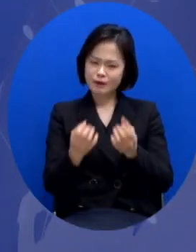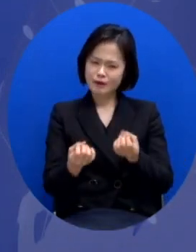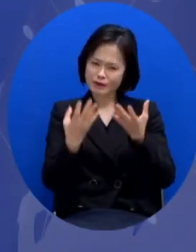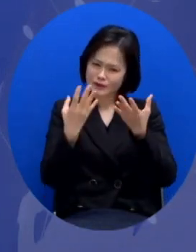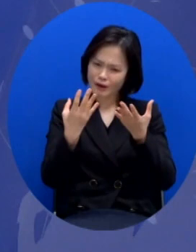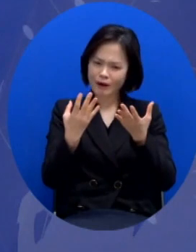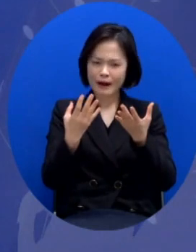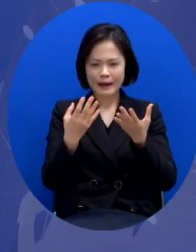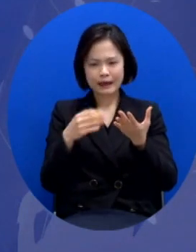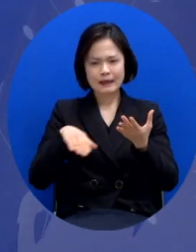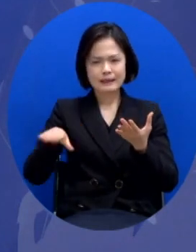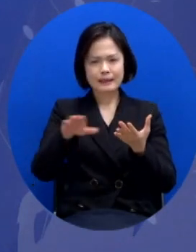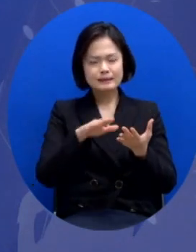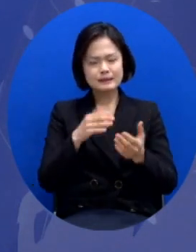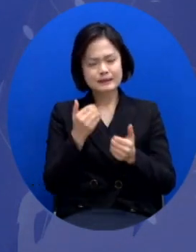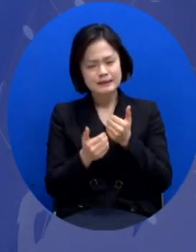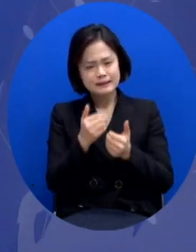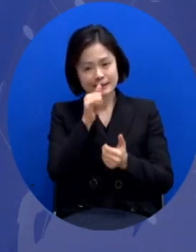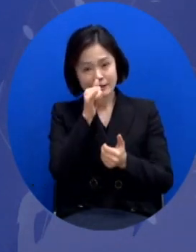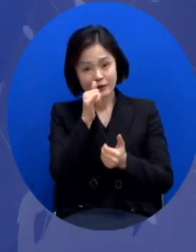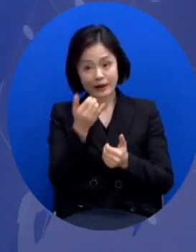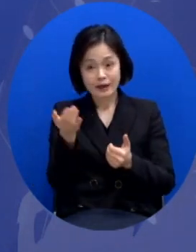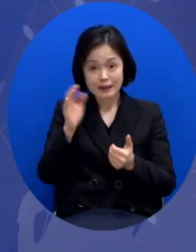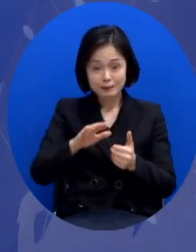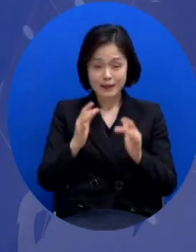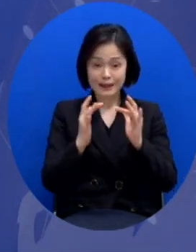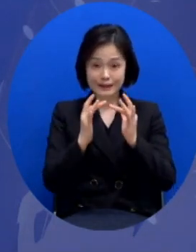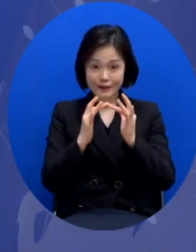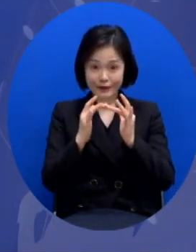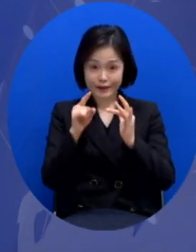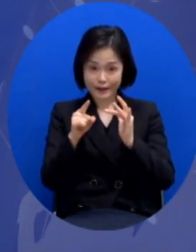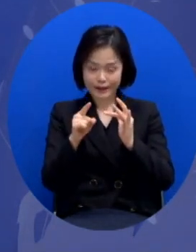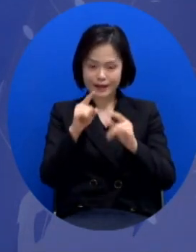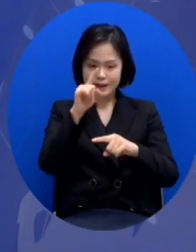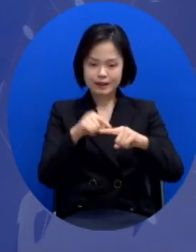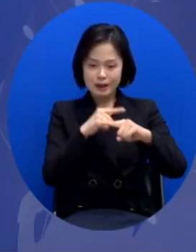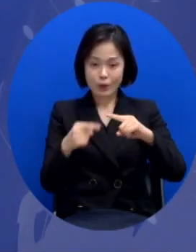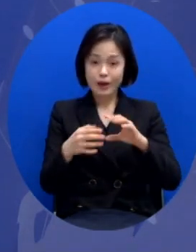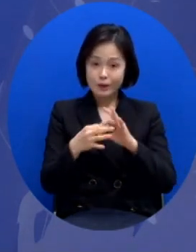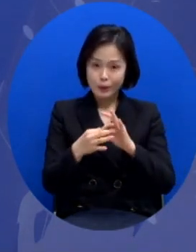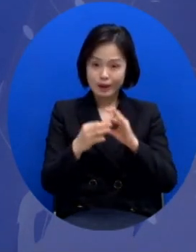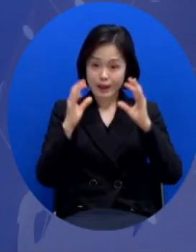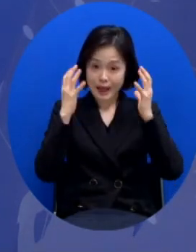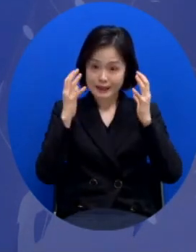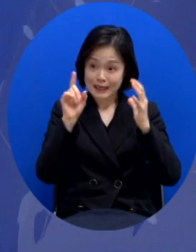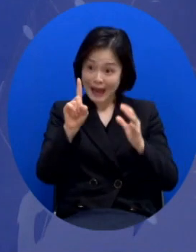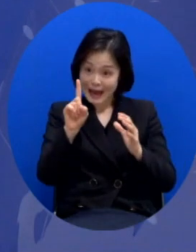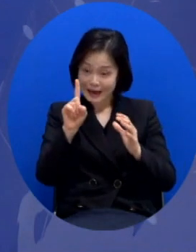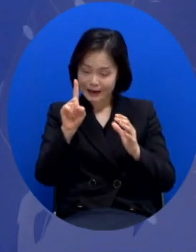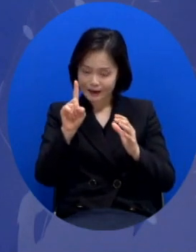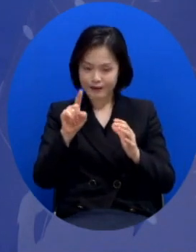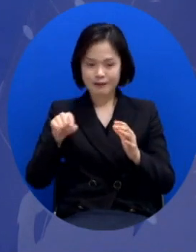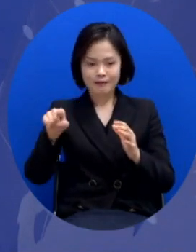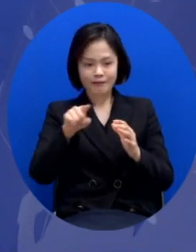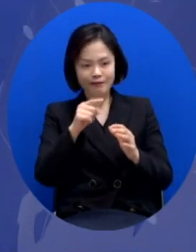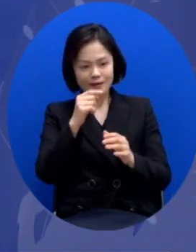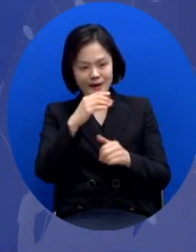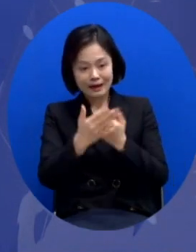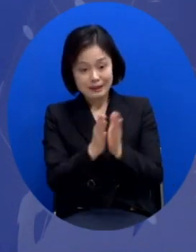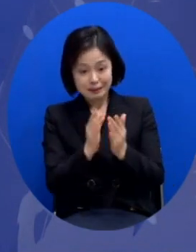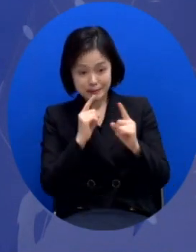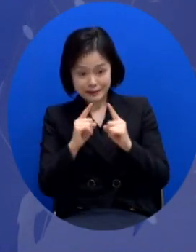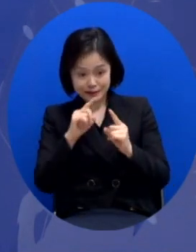전국 주일학교 연합회 는 이 대회를 통해 한 아이라도 성경을 읽고 찬양을 부른다면 큰 의미가 있겠다는 확신을 가졌습니다